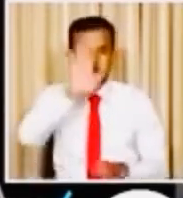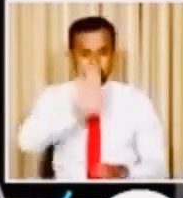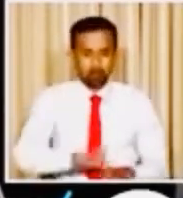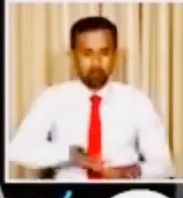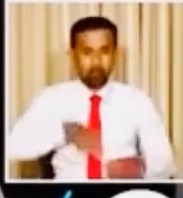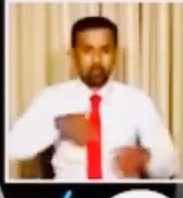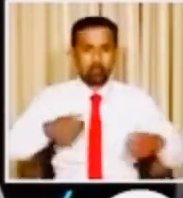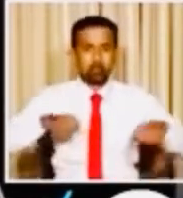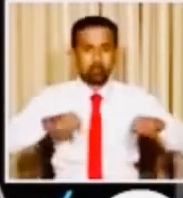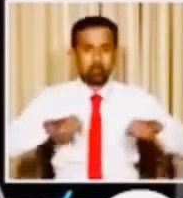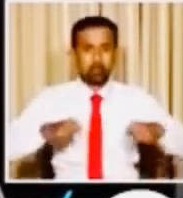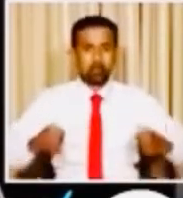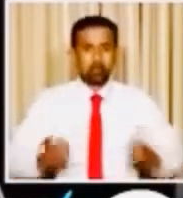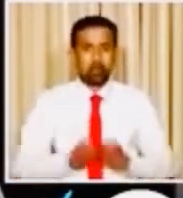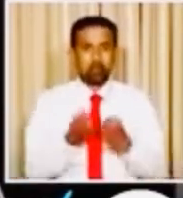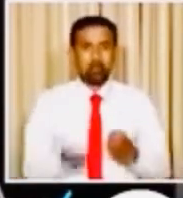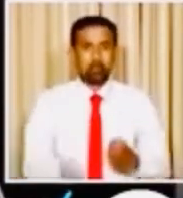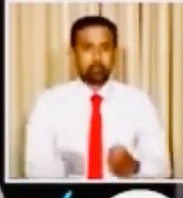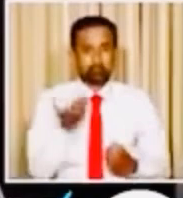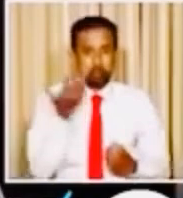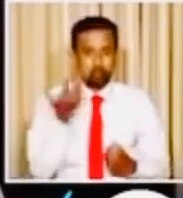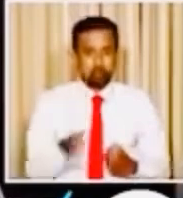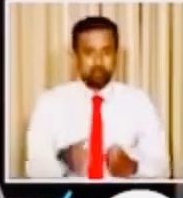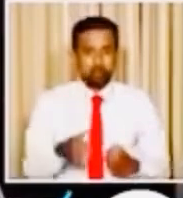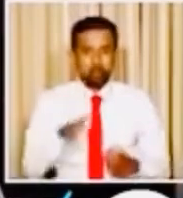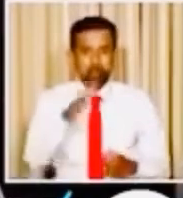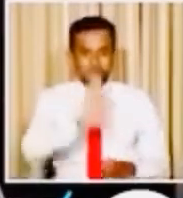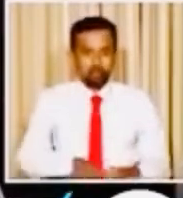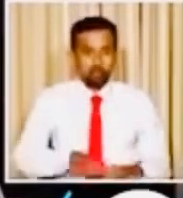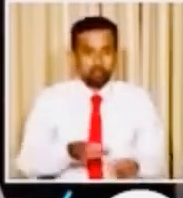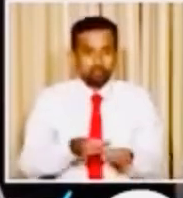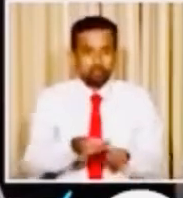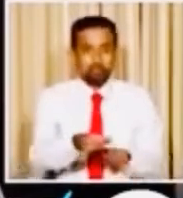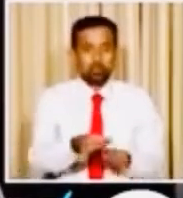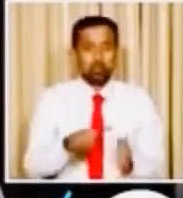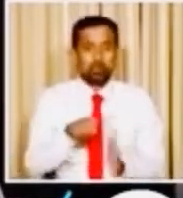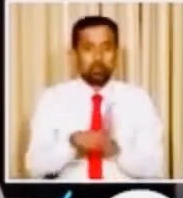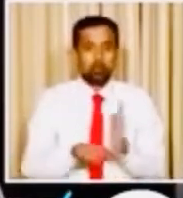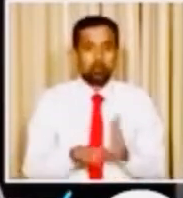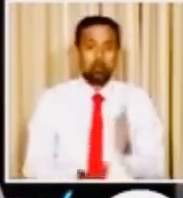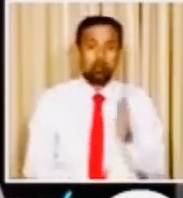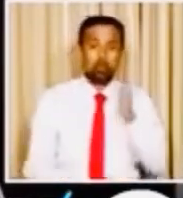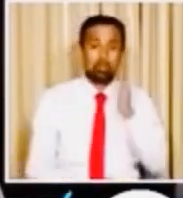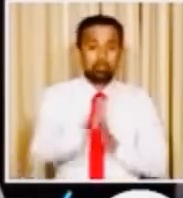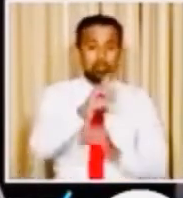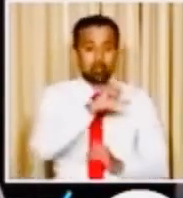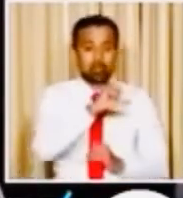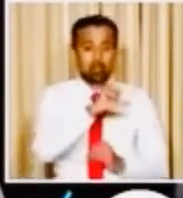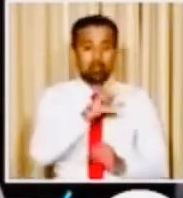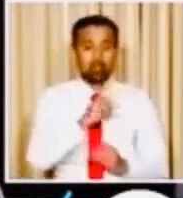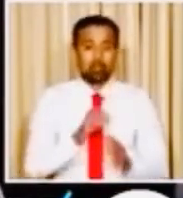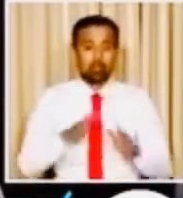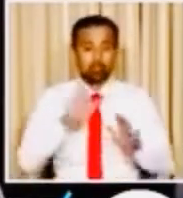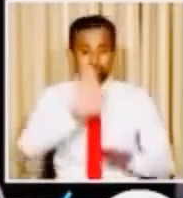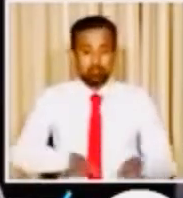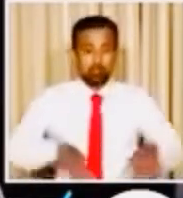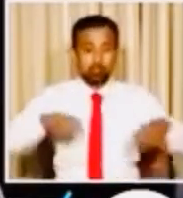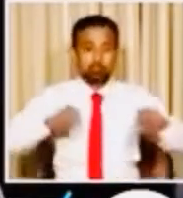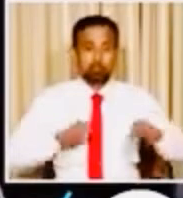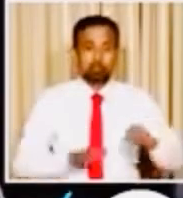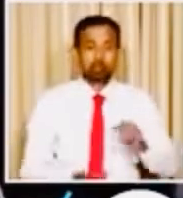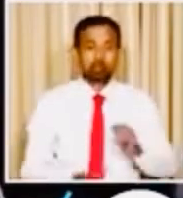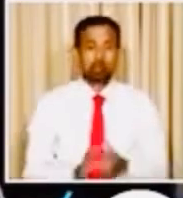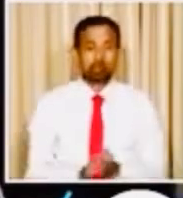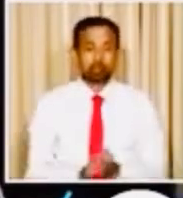වලින් තමයි වැඩිපුර මේ අනතුරු සිද්ධ වෙලා තියෙන්නේ. ස්කූටර් එක තියෙන ළඟ දුවන, නමුත් ලංකාවට ගෙනාපුවම ඒක දුර දුවන, කොළඹත් යනවා ස්කූටරේ. එතකොට මේ නිසා